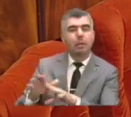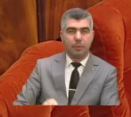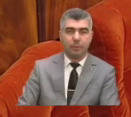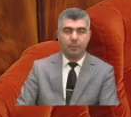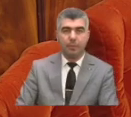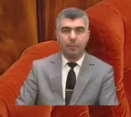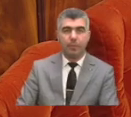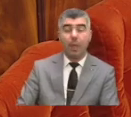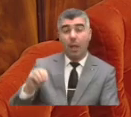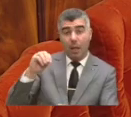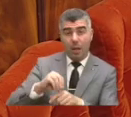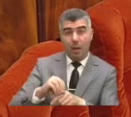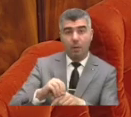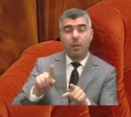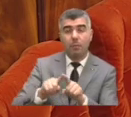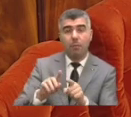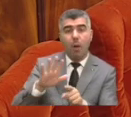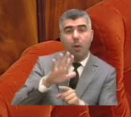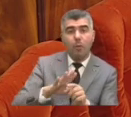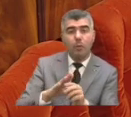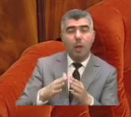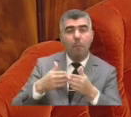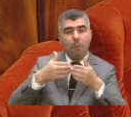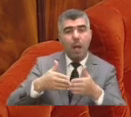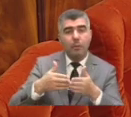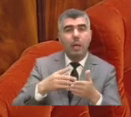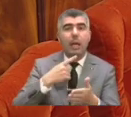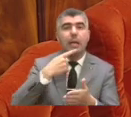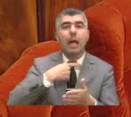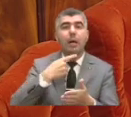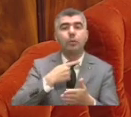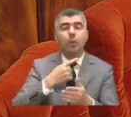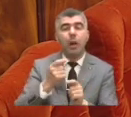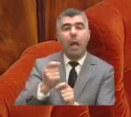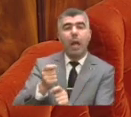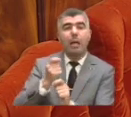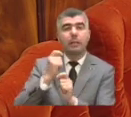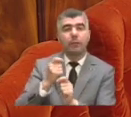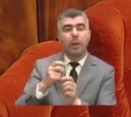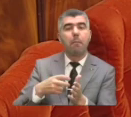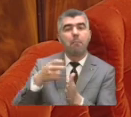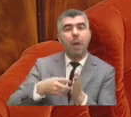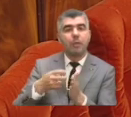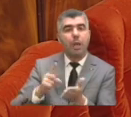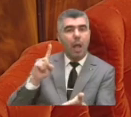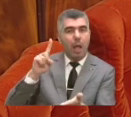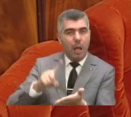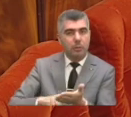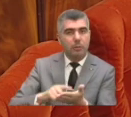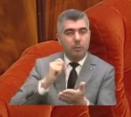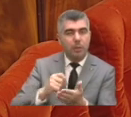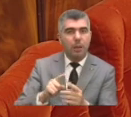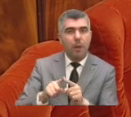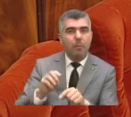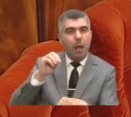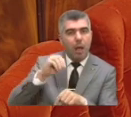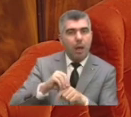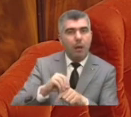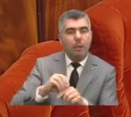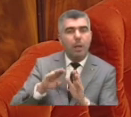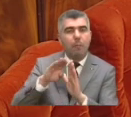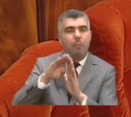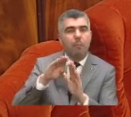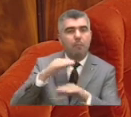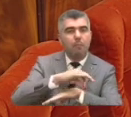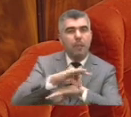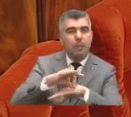النقل السككي الجهوي وربط مينائي الناظور المتوسطي وأسفي بالشبكة السككية، وتعزيز أسطول المكتب